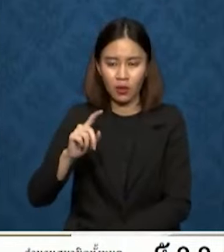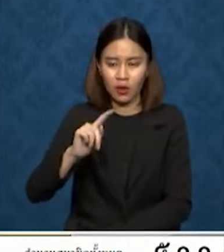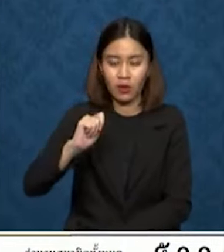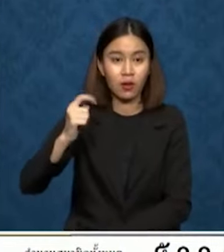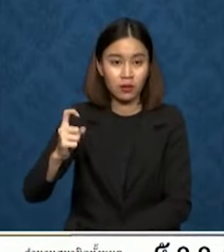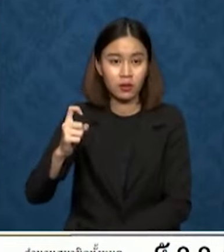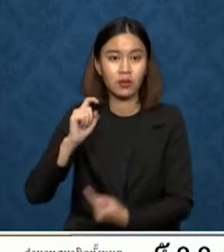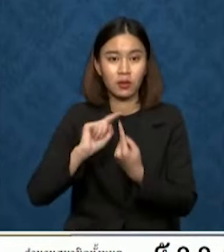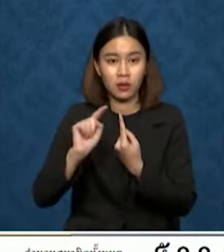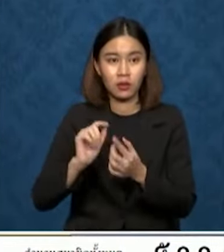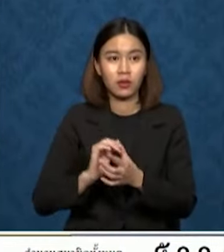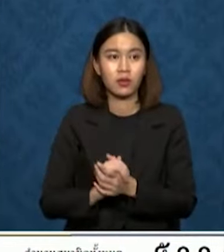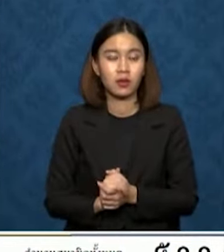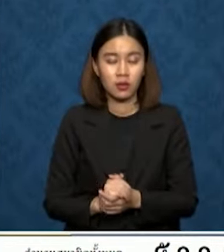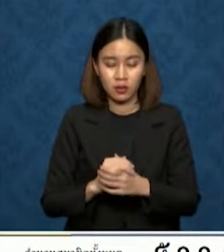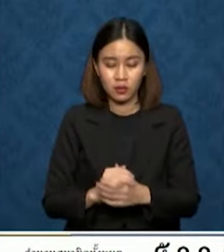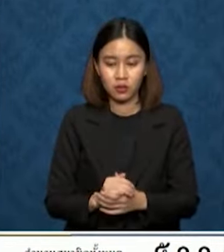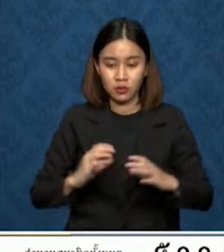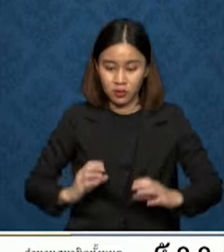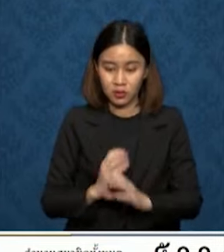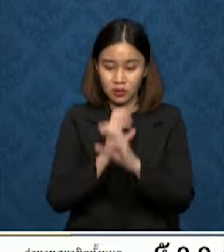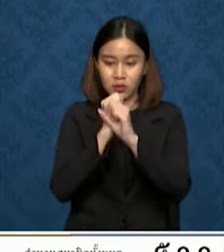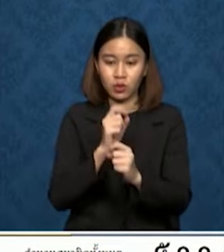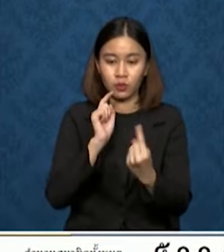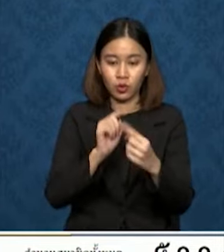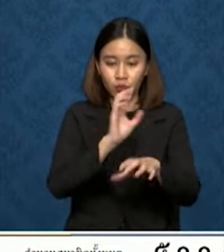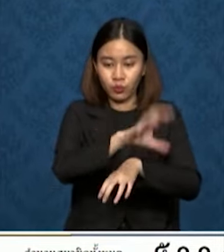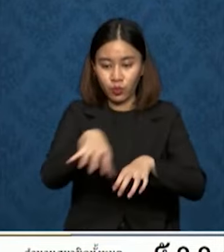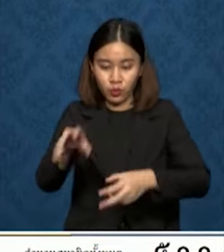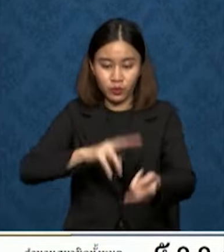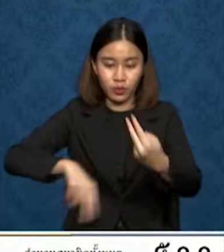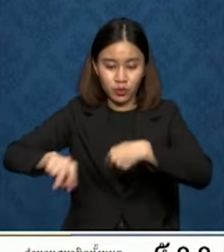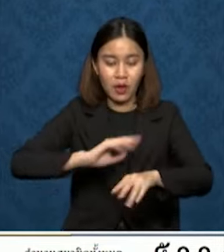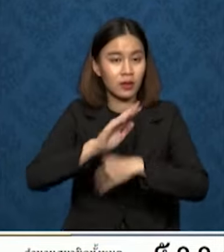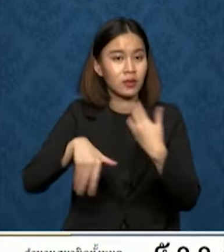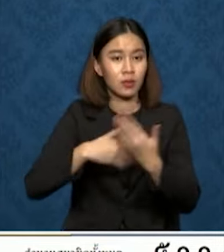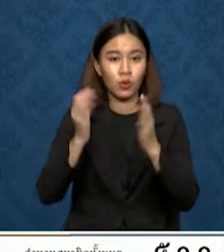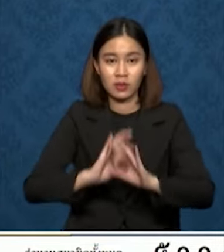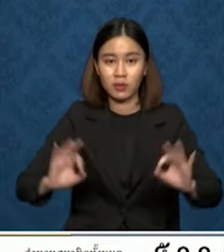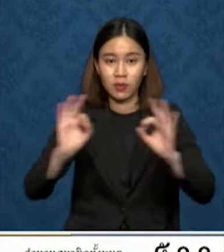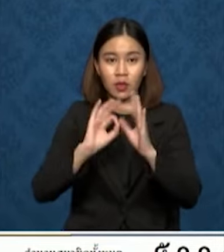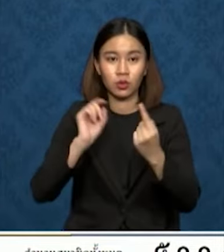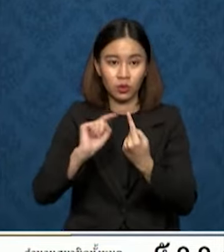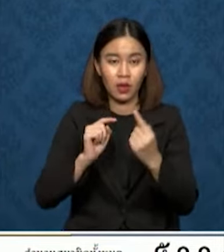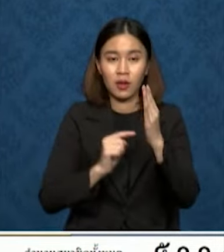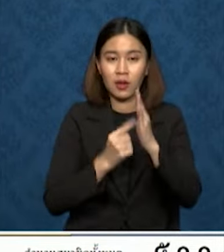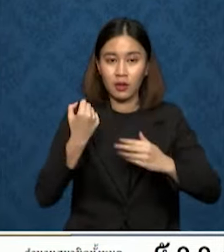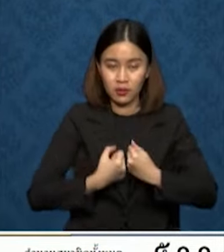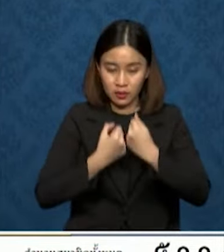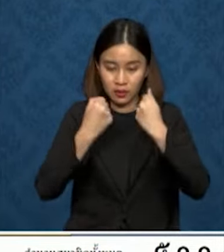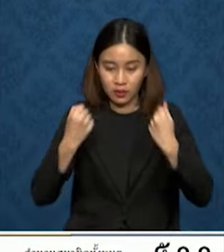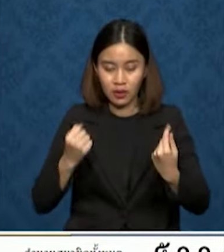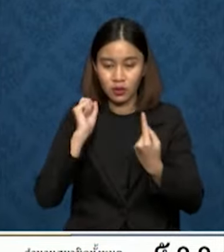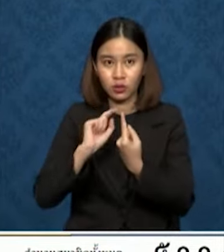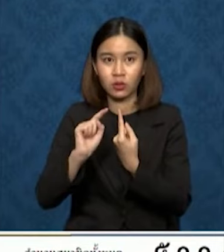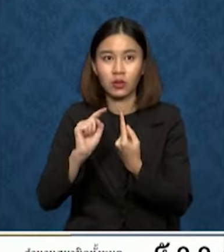กรบครั นี่คือผลการบำบัรและสถานการสถานบำบัรสิ่สำคัทสุครับ เราได้เริ่มขยายเข้าไป